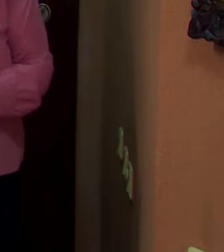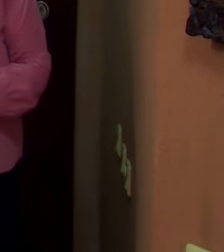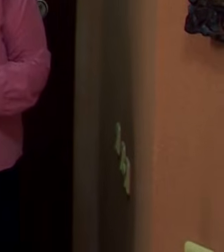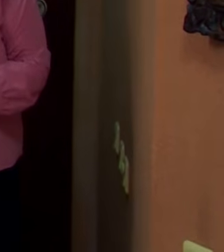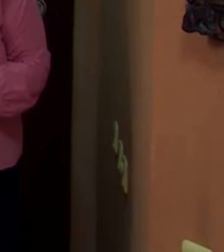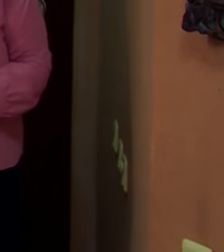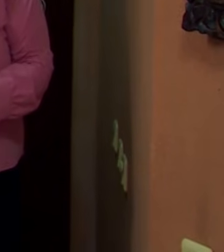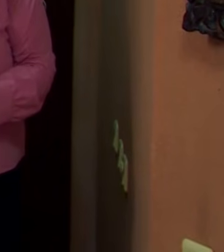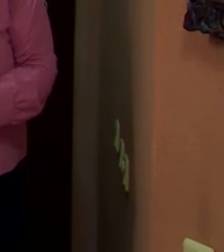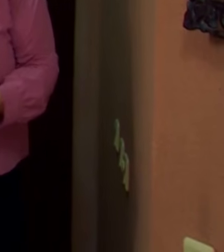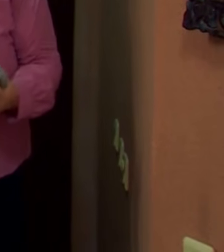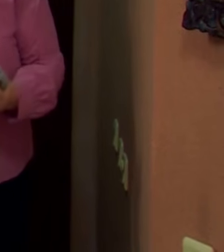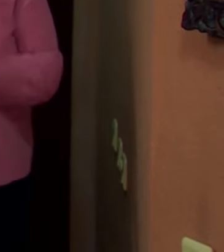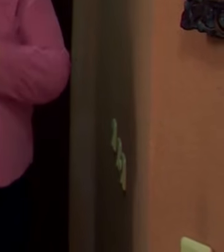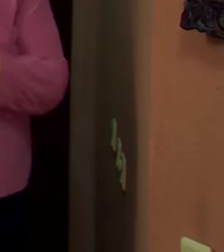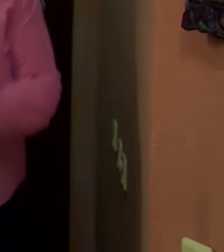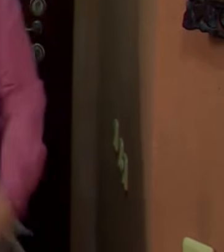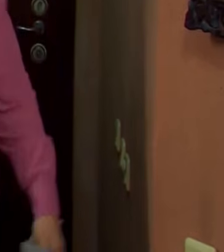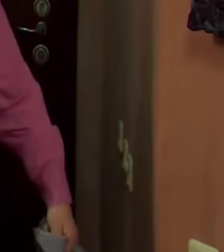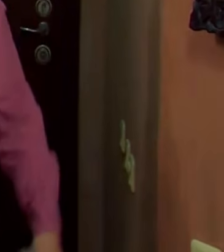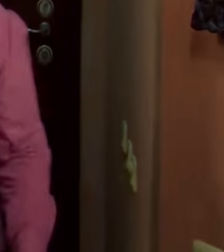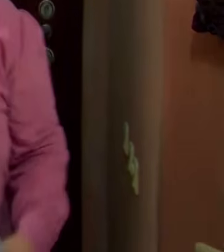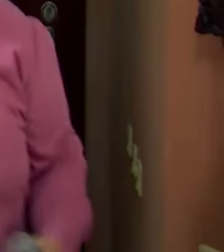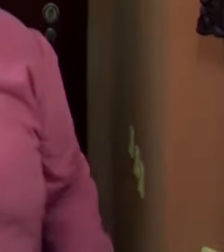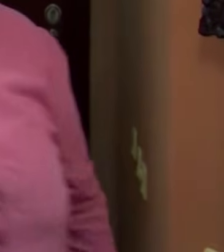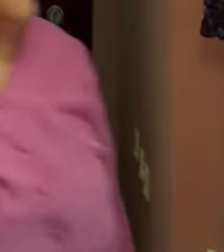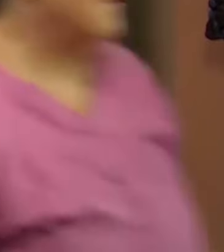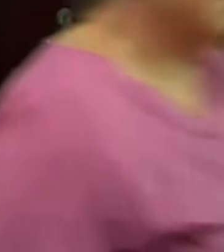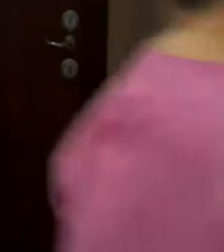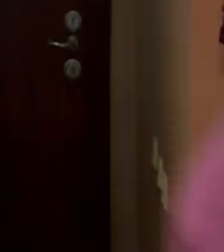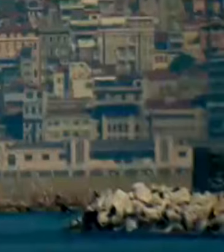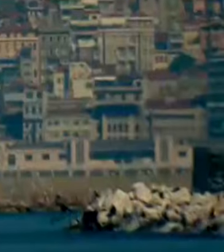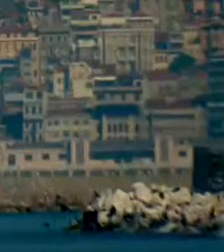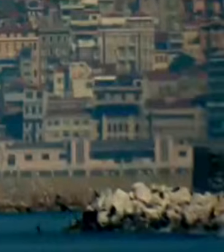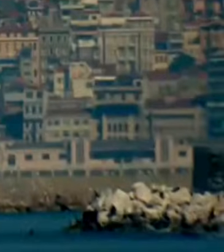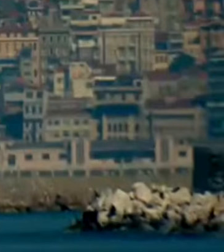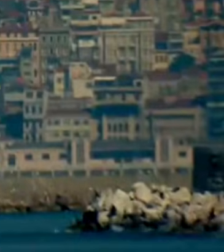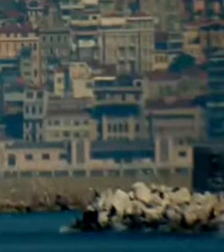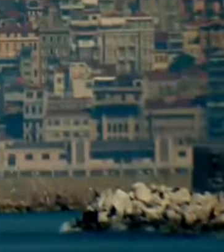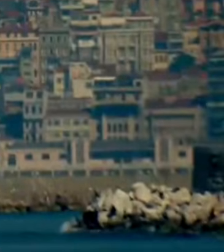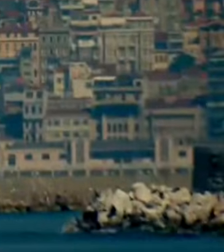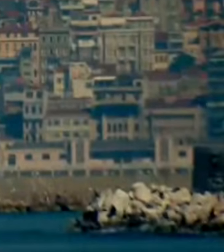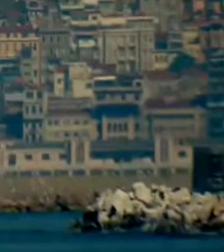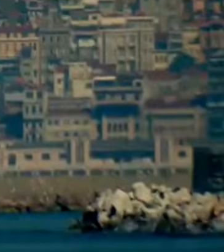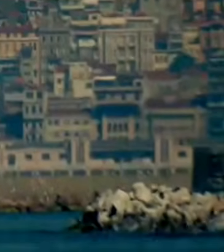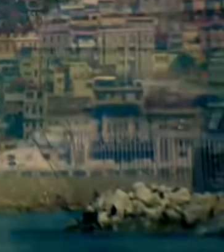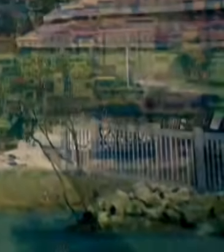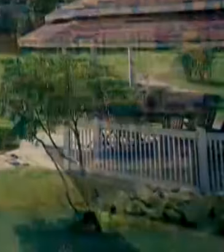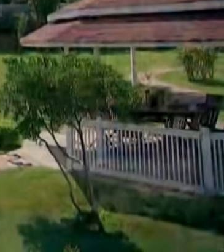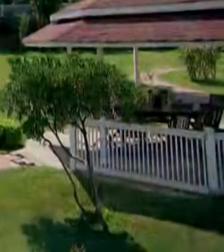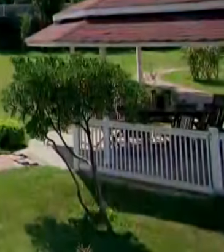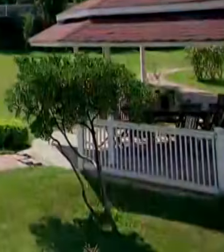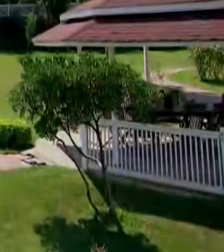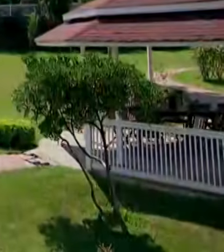Badire'nin gönlü hiç razı değil Mahmut'un gece bekçiliği yapmasına. Üzgün, ağlamaklı mutfağa girdi. Gündüz vakti Galata